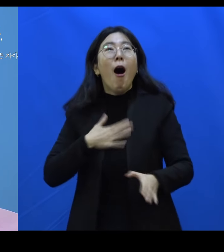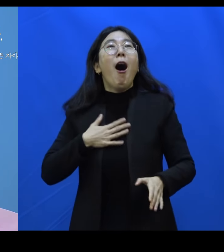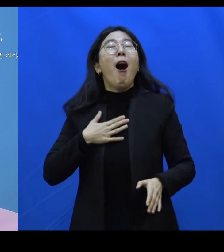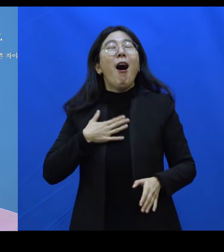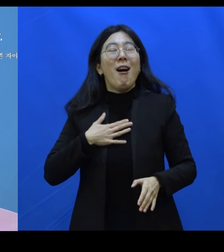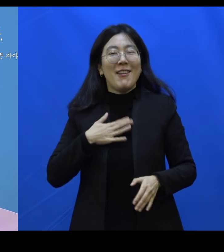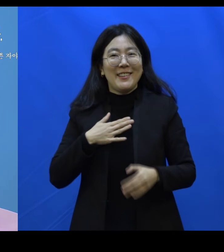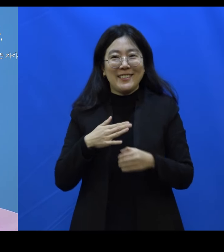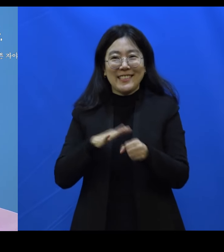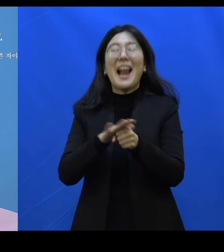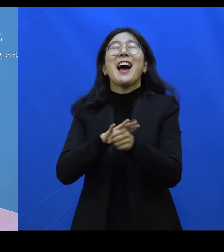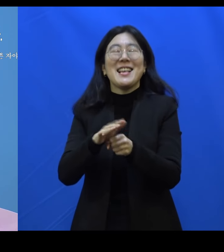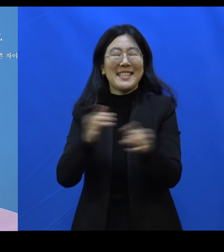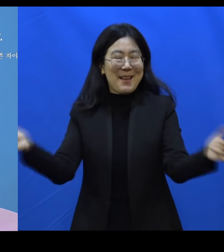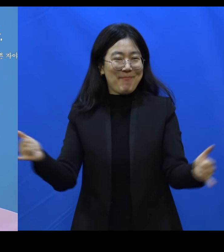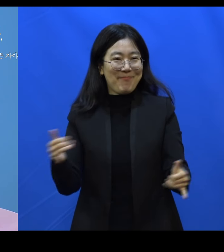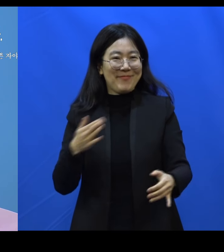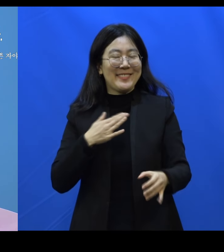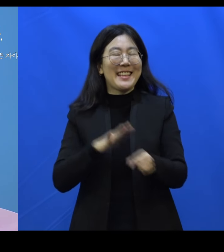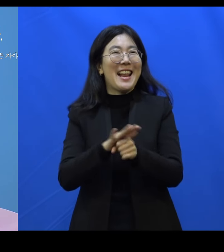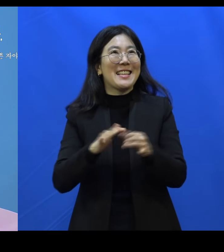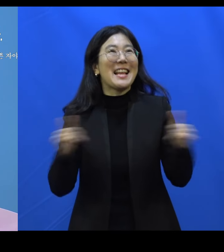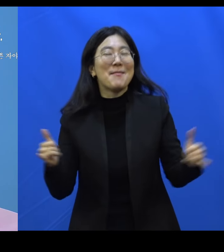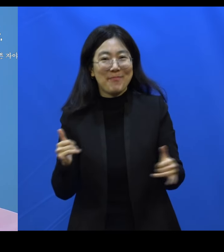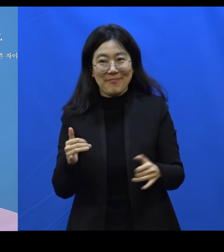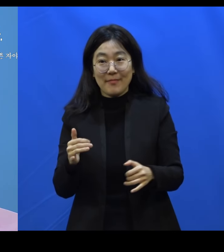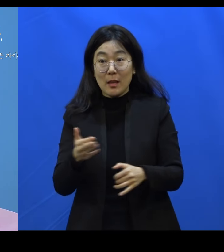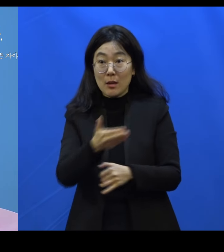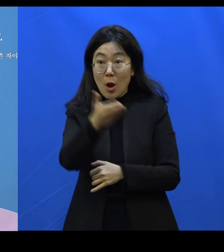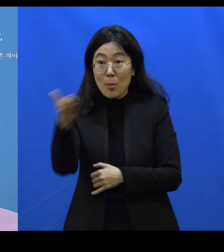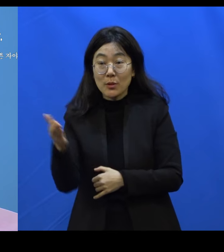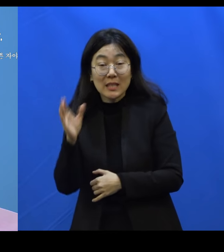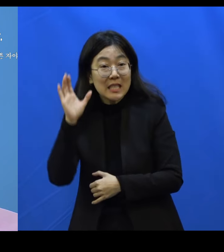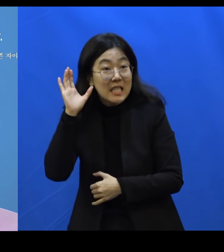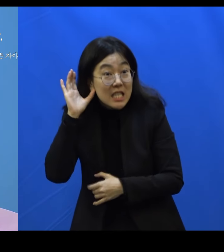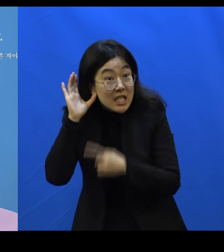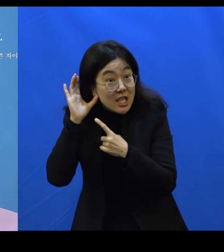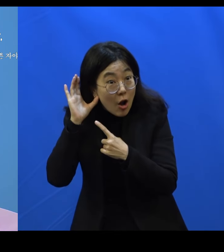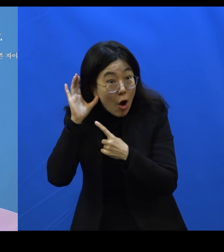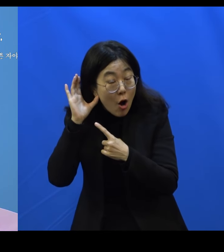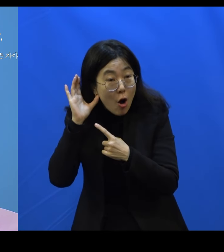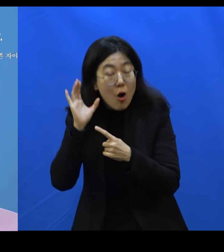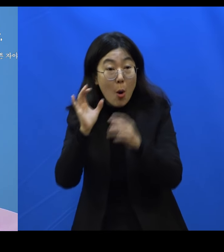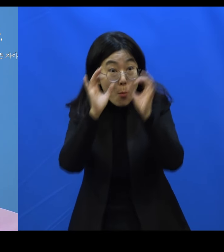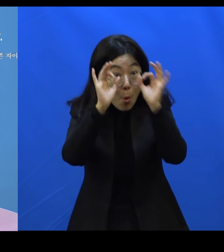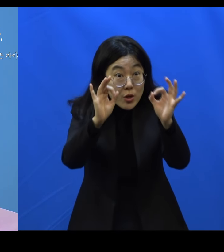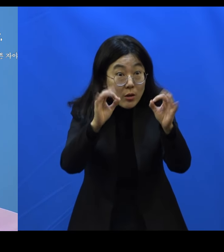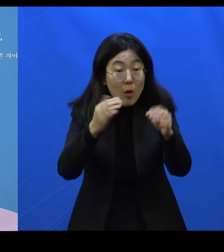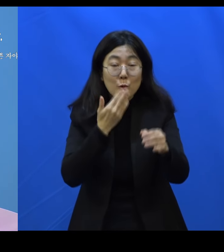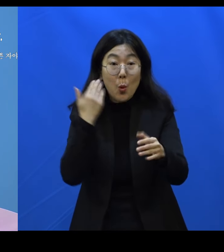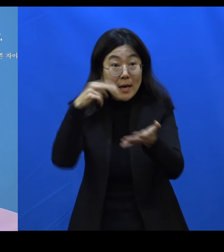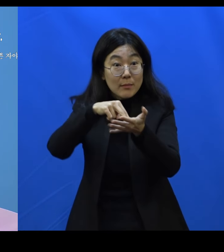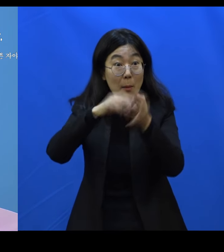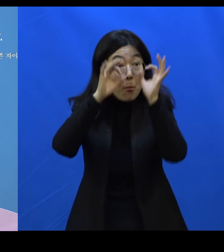여러분 이 듣는다는 게 굉장히 중요합니다. 신앙생활에 듣는 거. 신앙생활은 듣는 거예요.